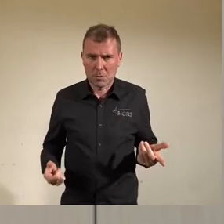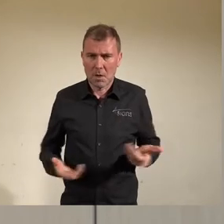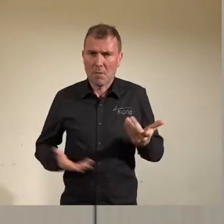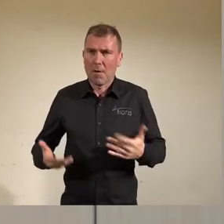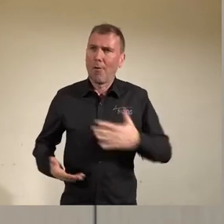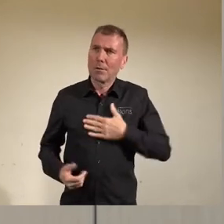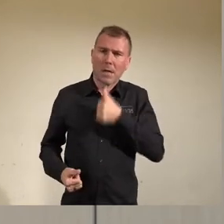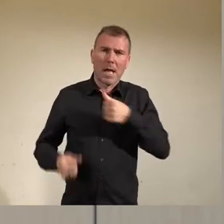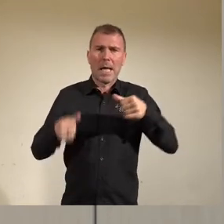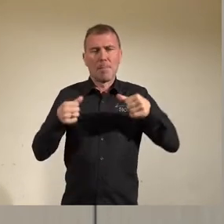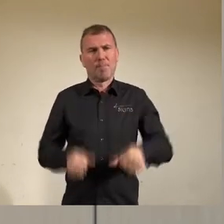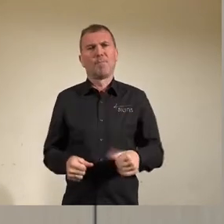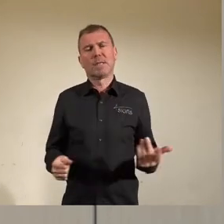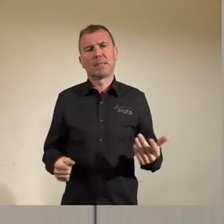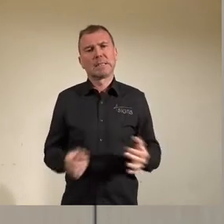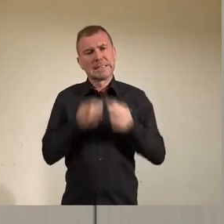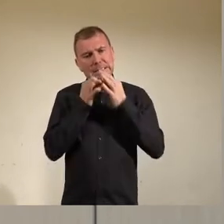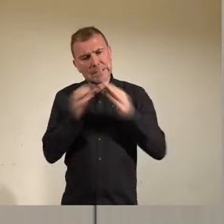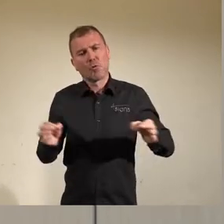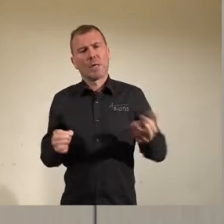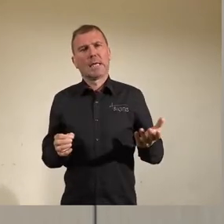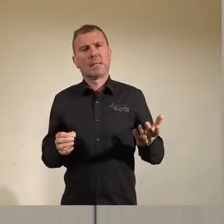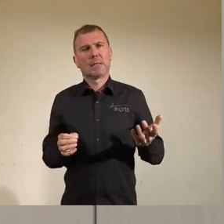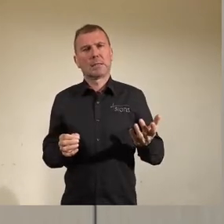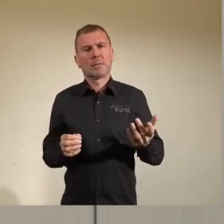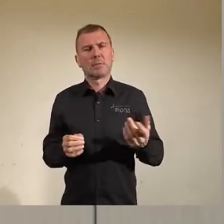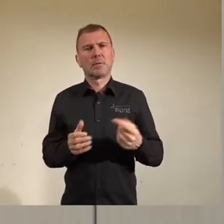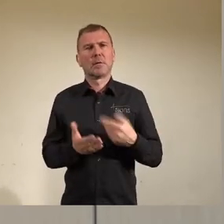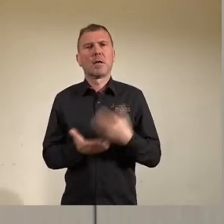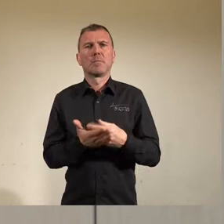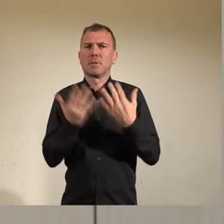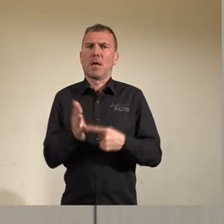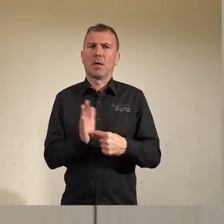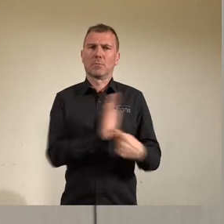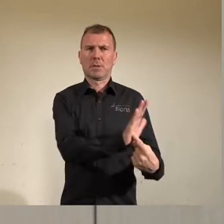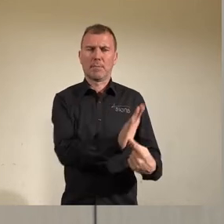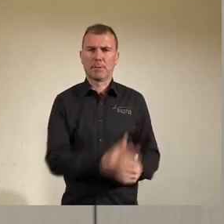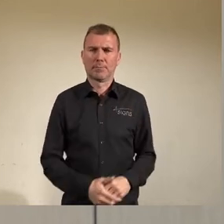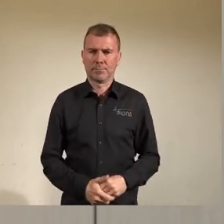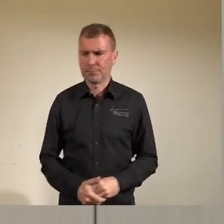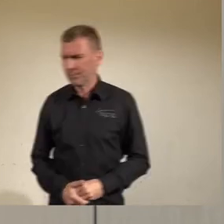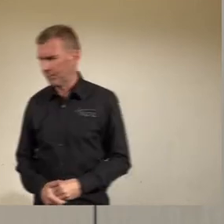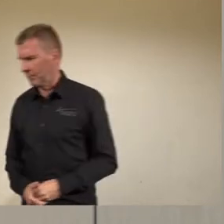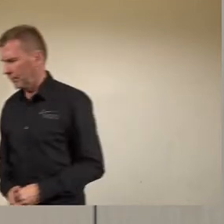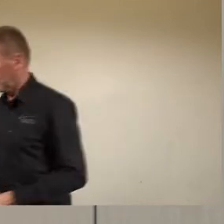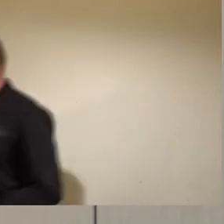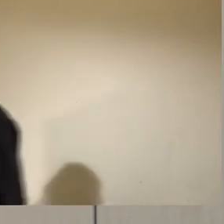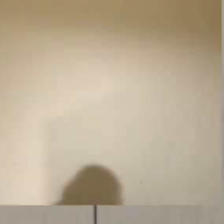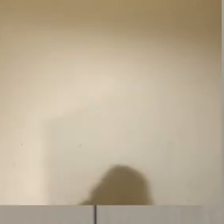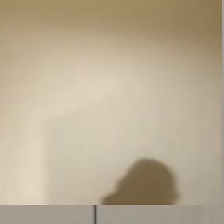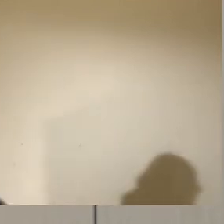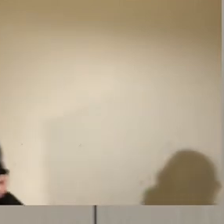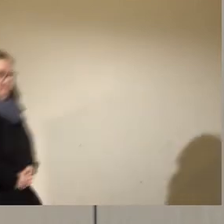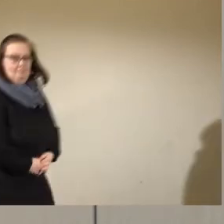unsere Pflicht sein, auch konkret zu untersetzen. Bis zur Freigabe